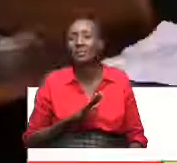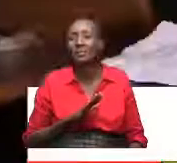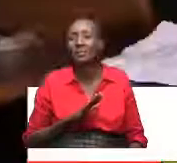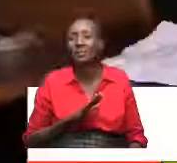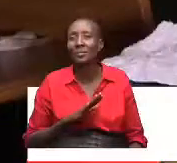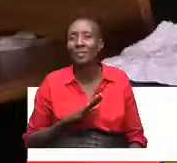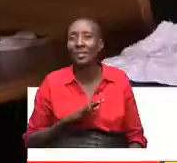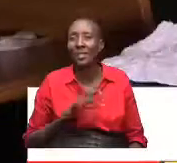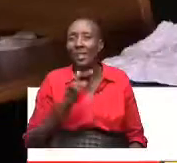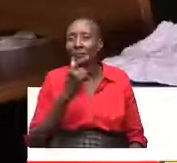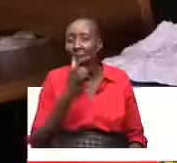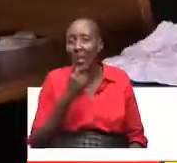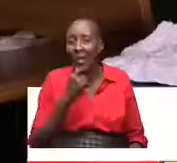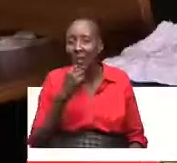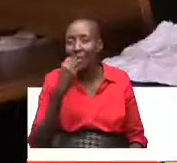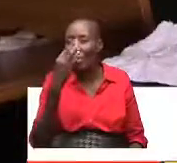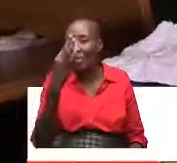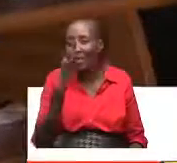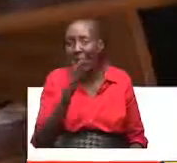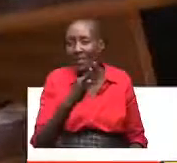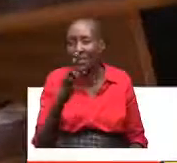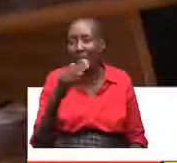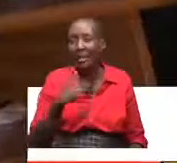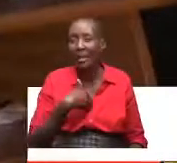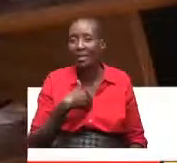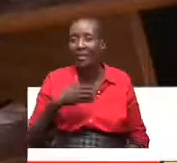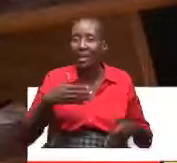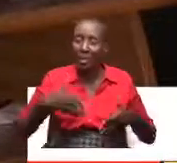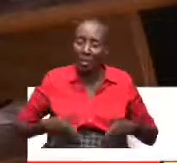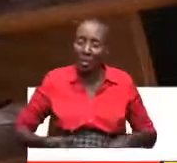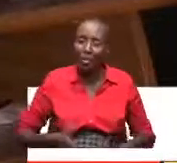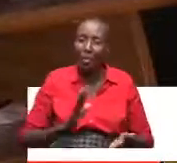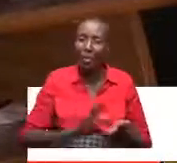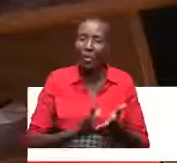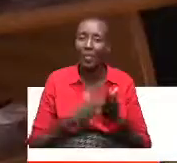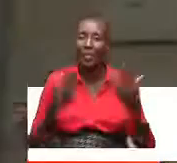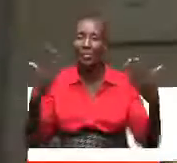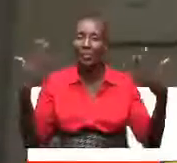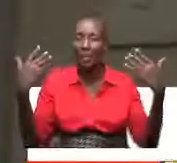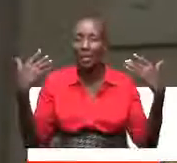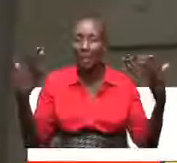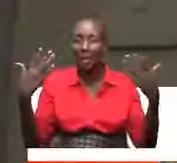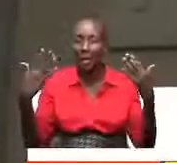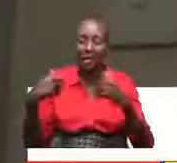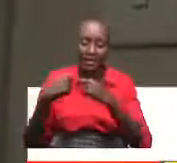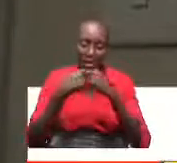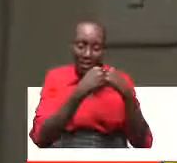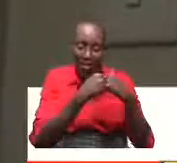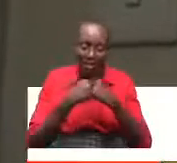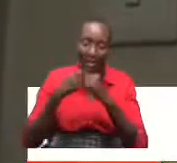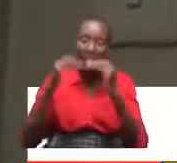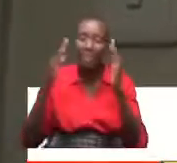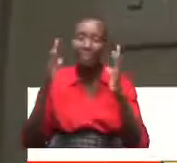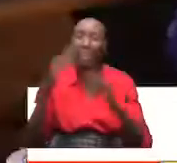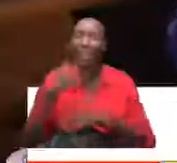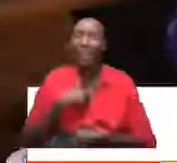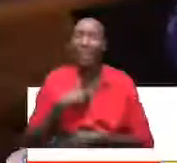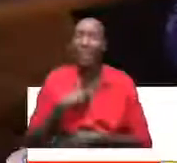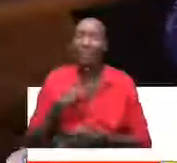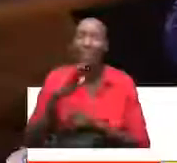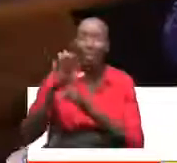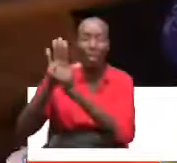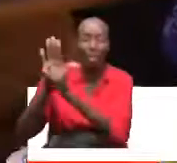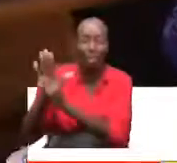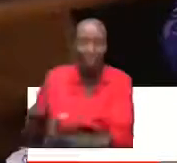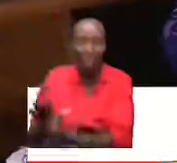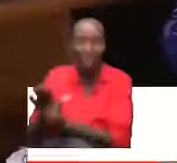Ana umri wa miaka 33, alizaliwa bila mikono na hii ilikuwa changamoto kubwa ambapo alibaguliwa